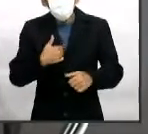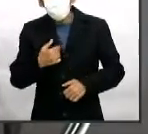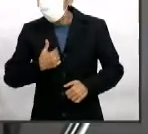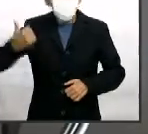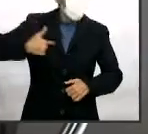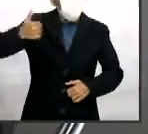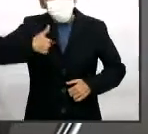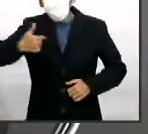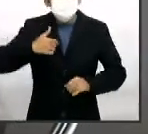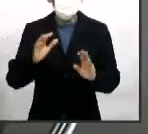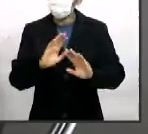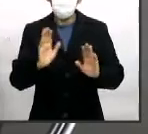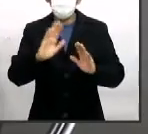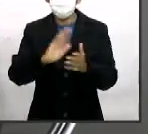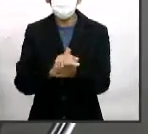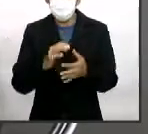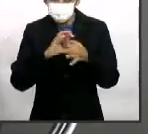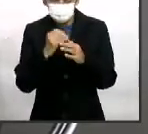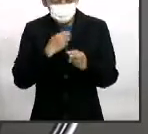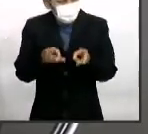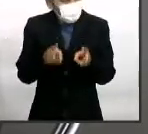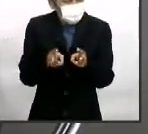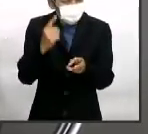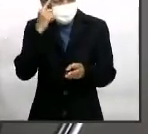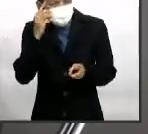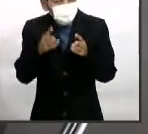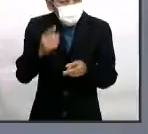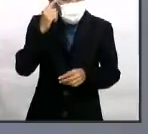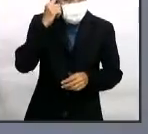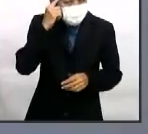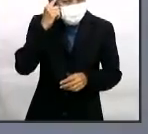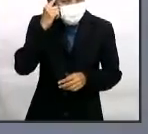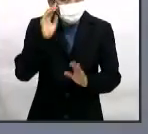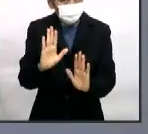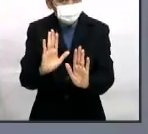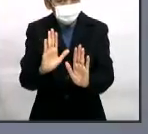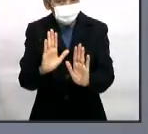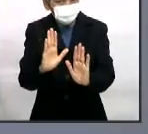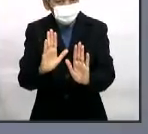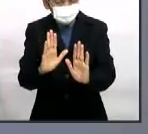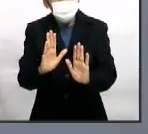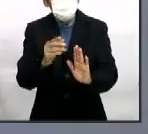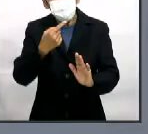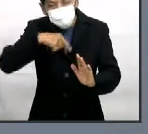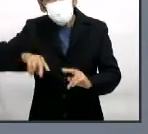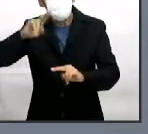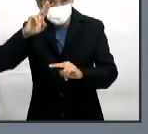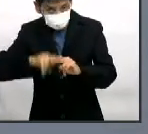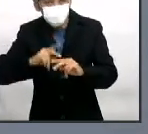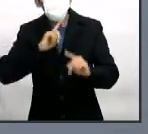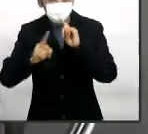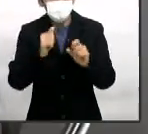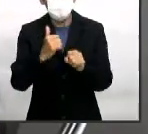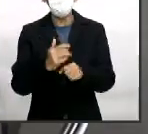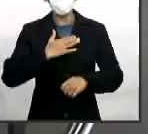ยุ่งๆใส่อารมณ์อย่างเดียวคุณไม่ได้แต่คุณจะเล่นมีกลยุทธมี เดี๋ยวมาคุยเรื่องนี้กันต่อเดี๋ยวตอนนี้ผมว่าเดี๋ยวเราไปหาที่นั่งคุยกันดีกว่าน